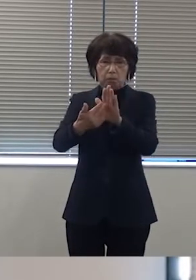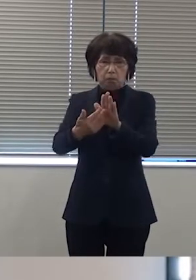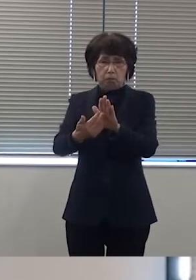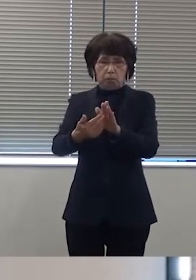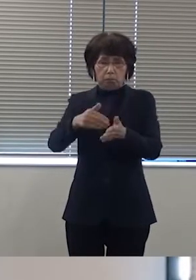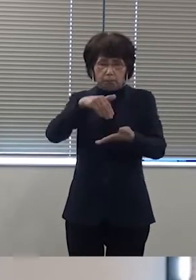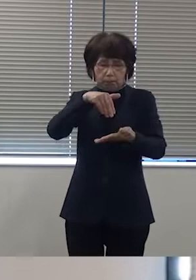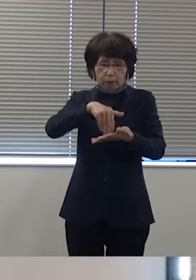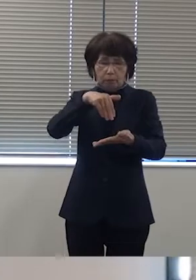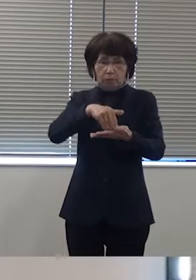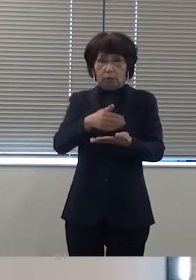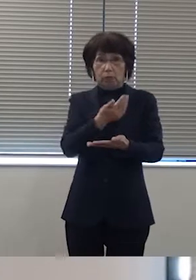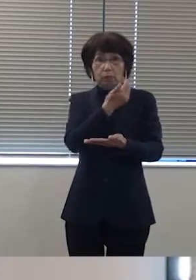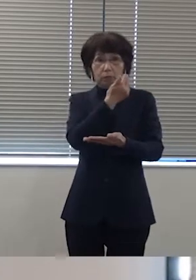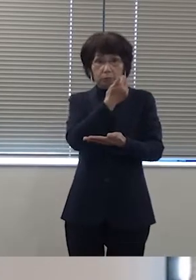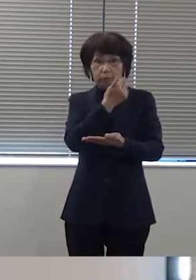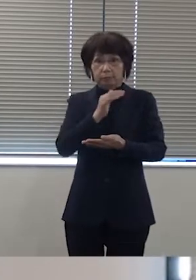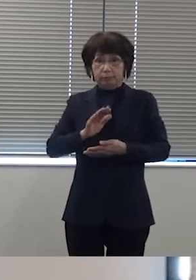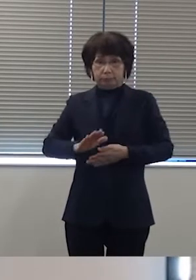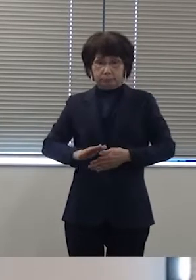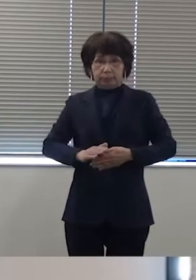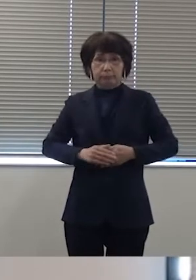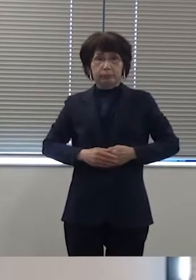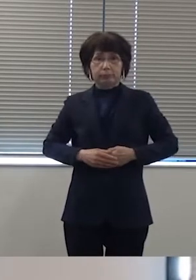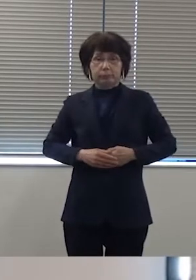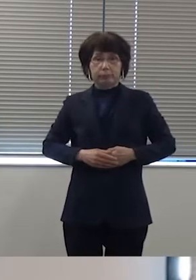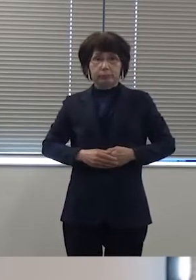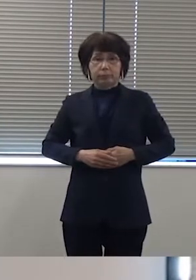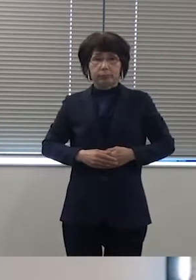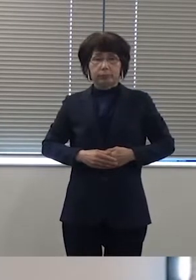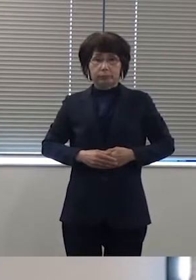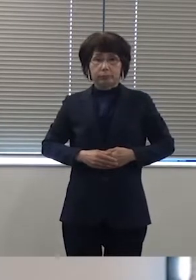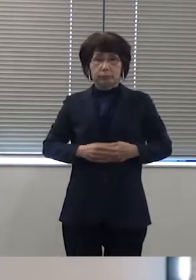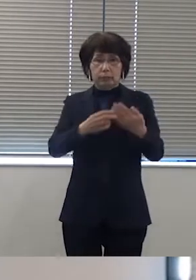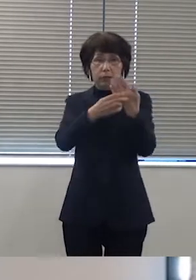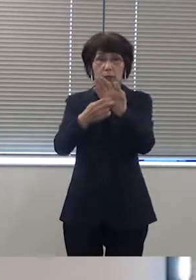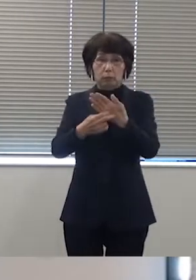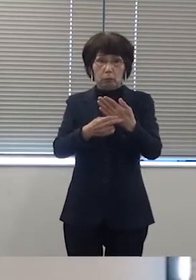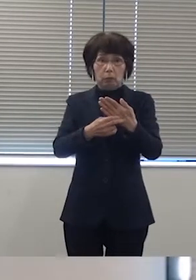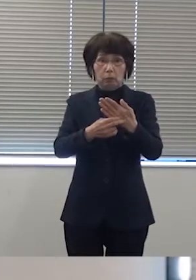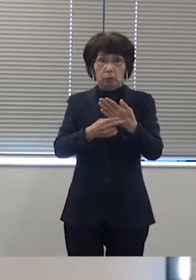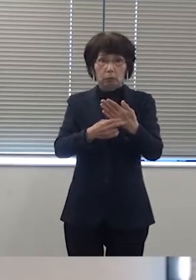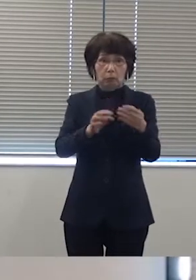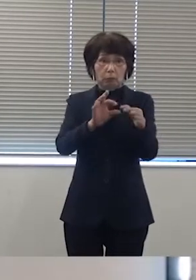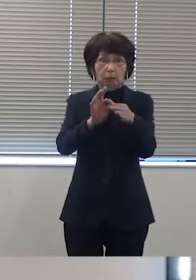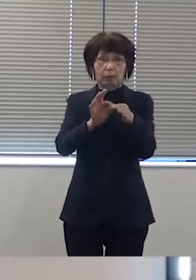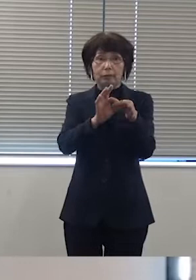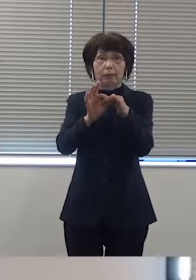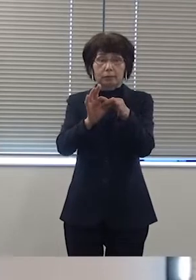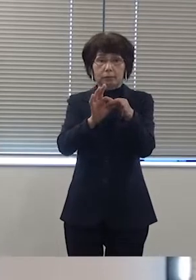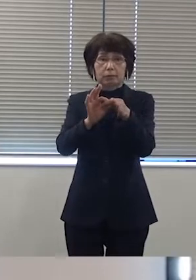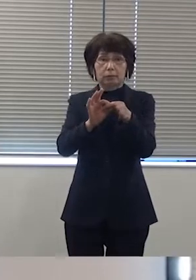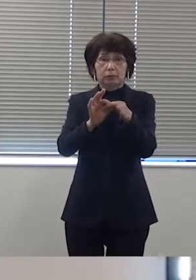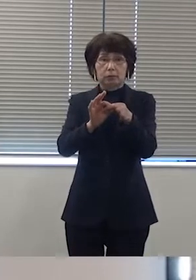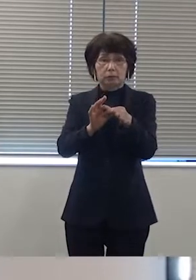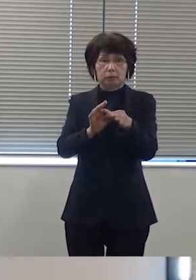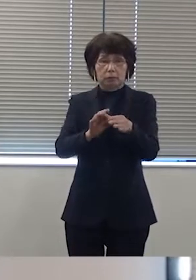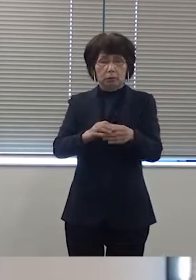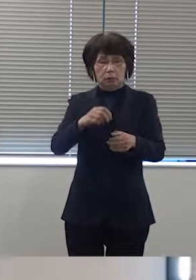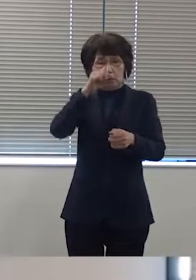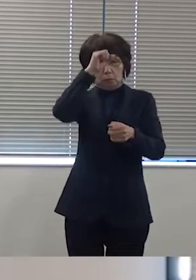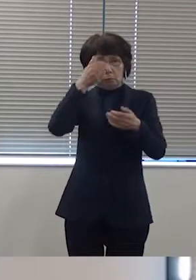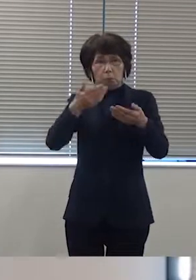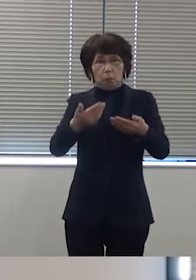のが、重要になっております。で、医療機関関係もですね、特に、重症用